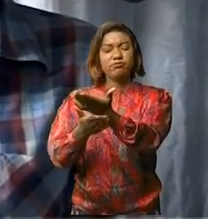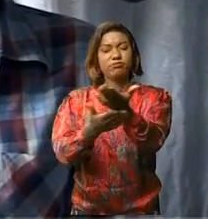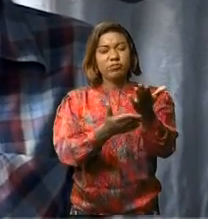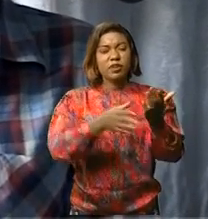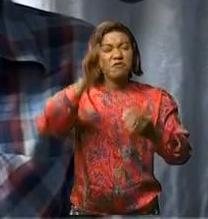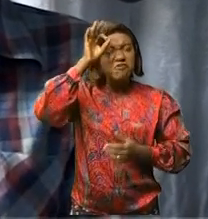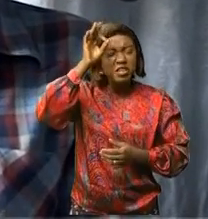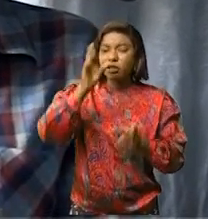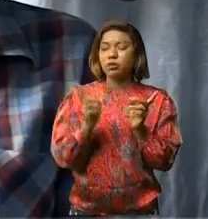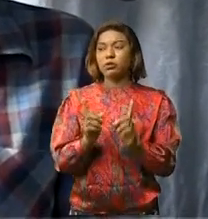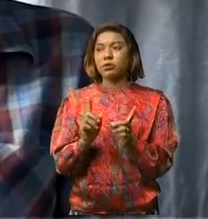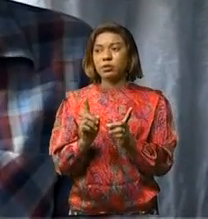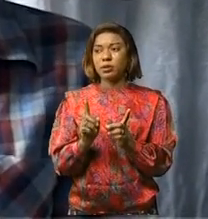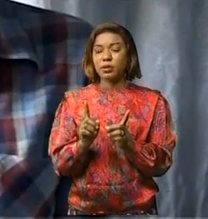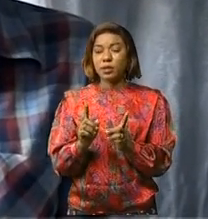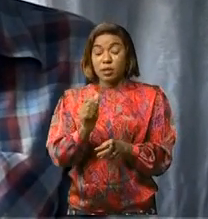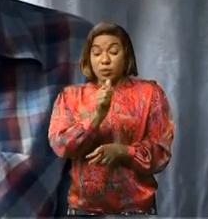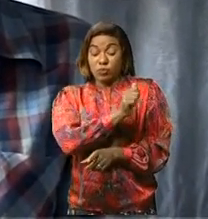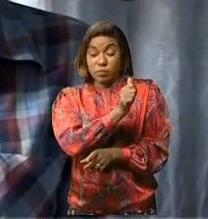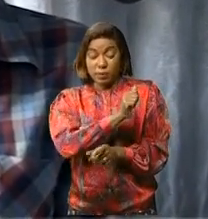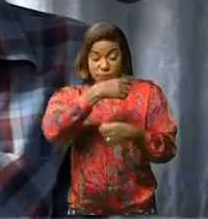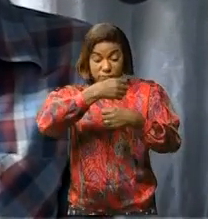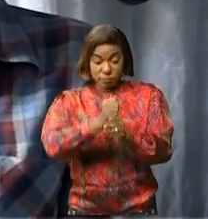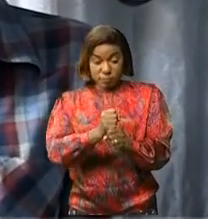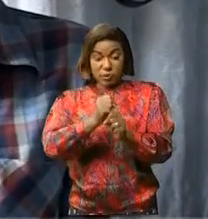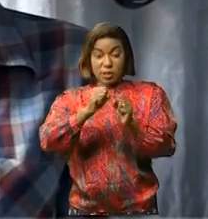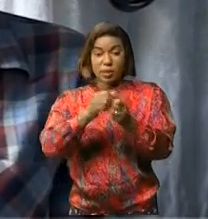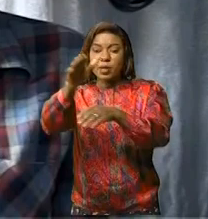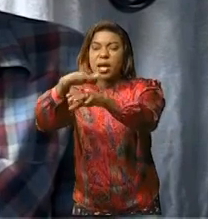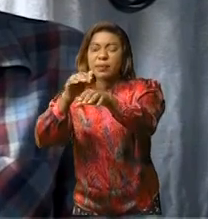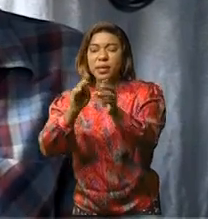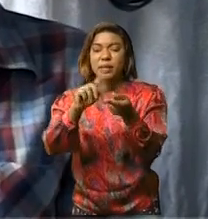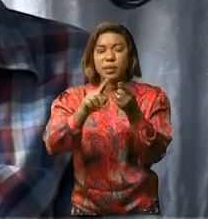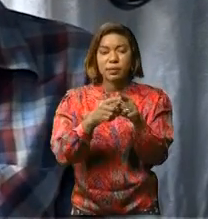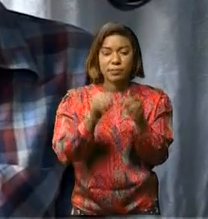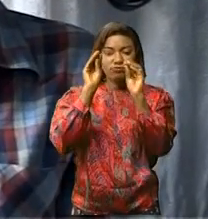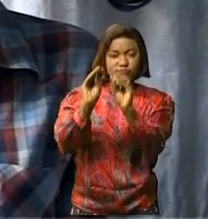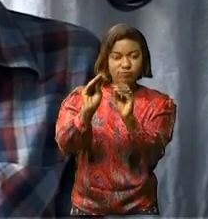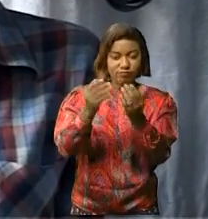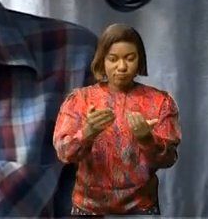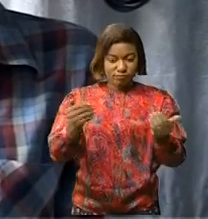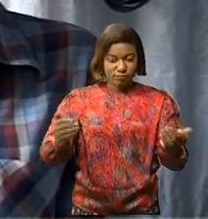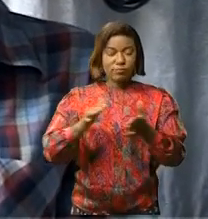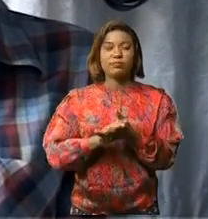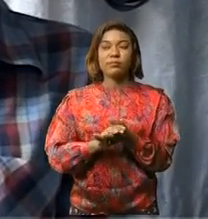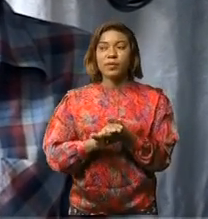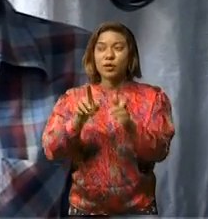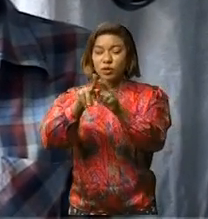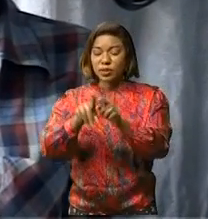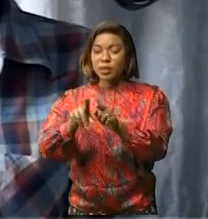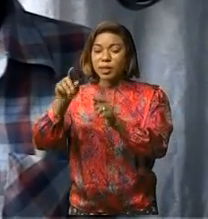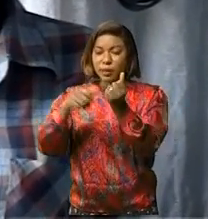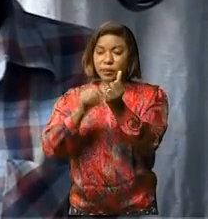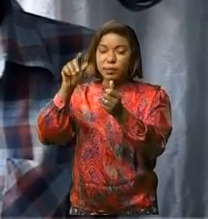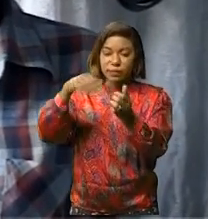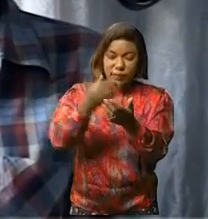Je fais mon atelier, je prie des amis, je forme les élèves. Les gens qui viennent, qui